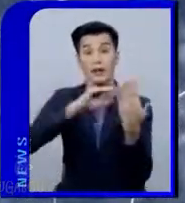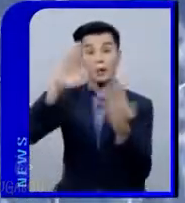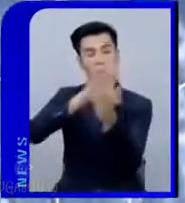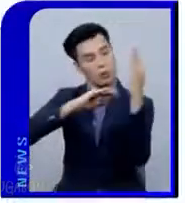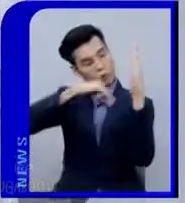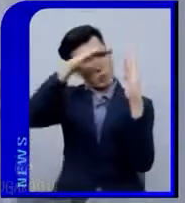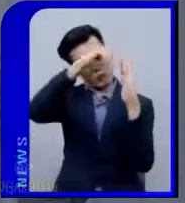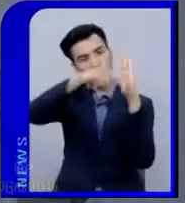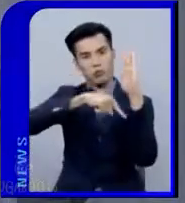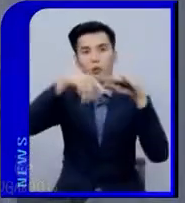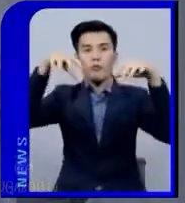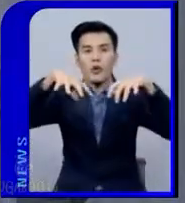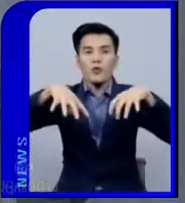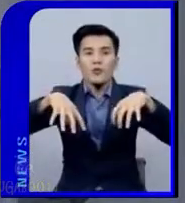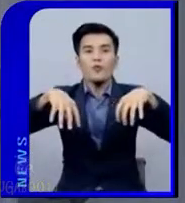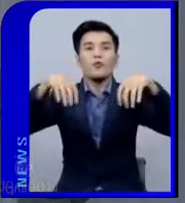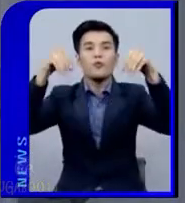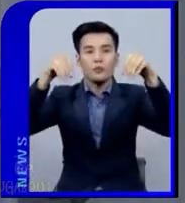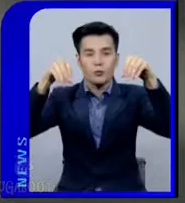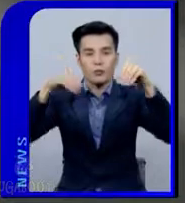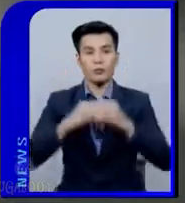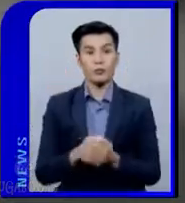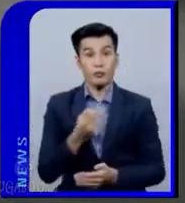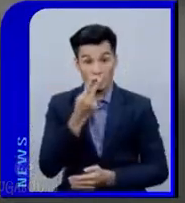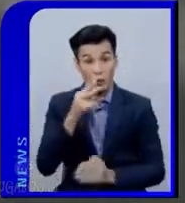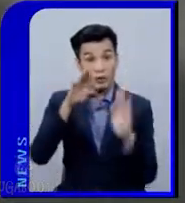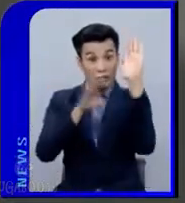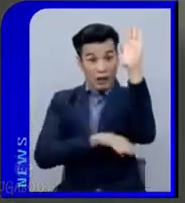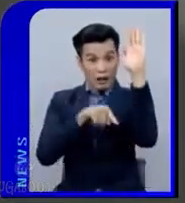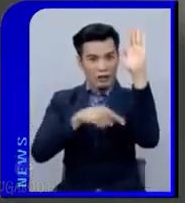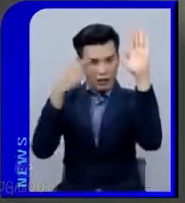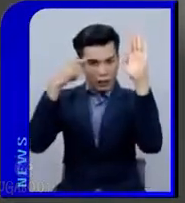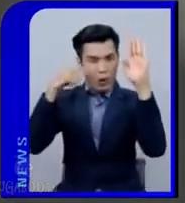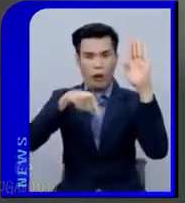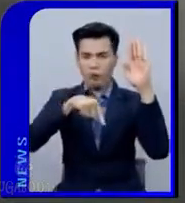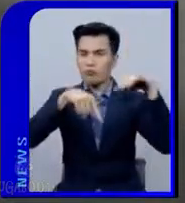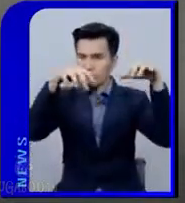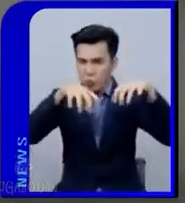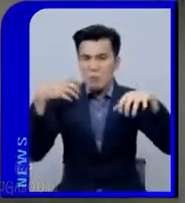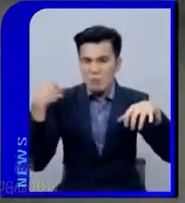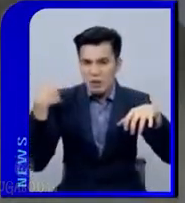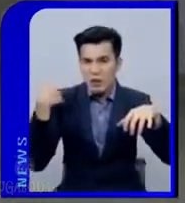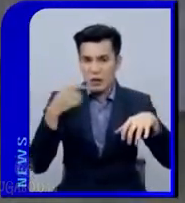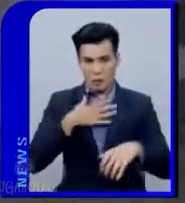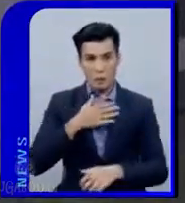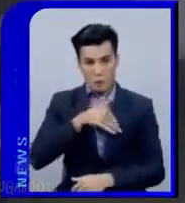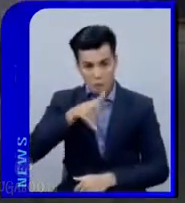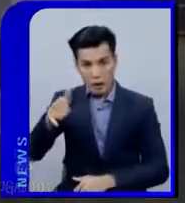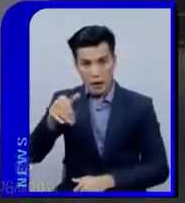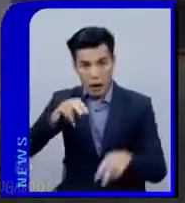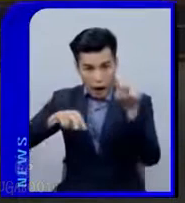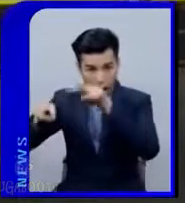งค่ะ โอ้โหน้องกาละเกดอยู่ทางใต้ขนาดนี้เนี่ยต้องติดฝนแน่นอนครับเดี๋ยวผมไปหากาละเกดก่อนนะครับ เดี๋ยว